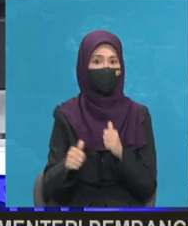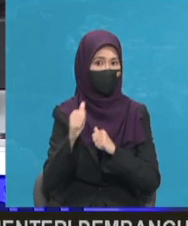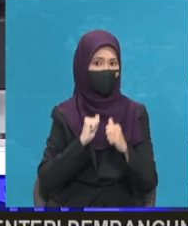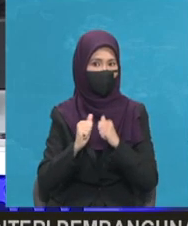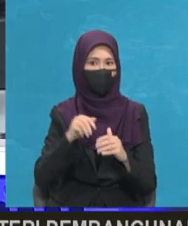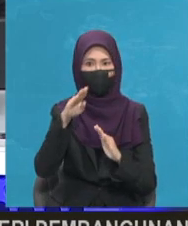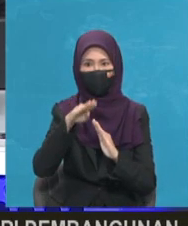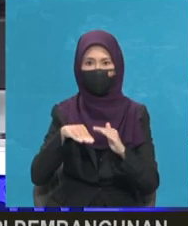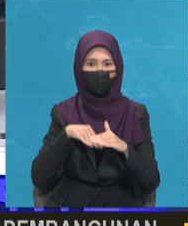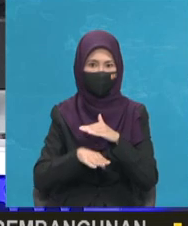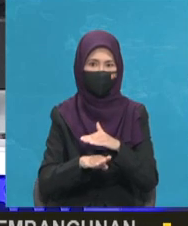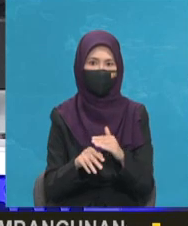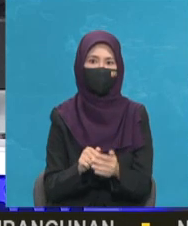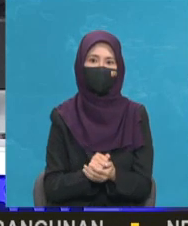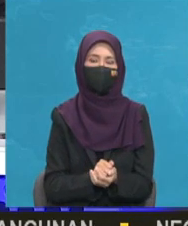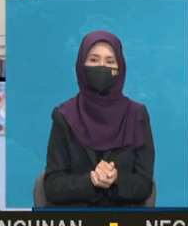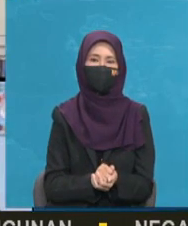dibawah organisasi berkenaan